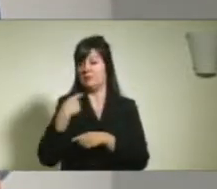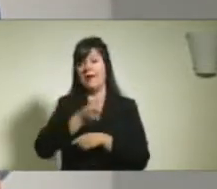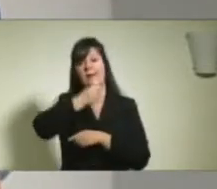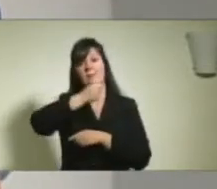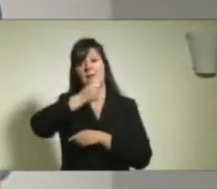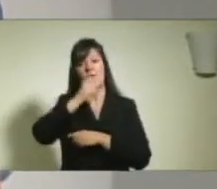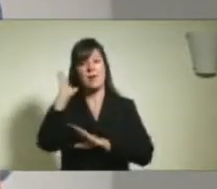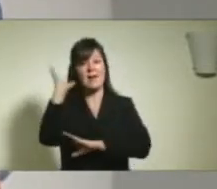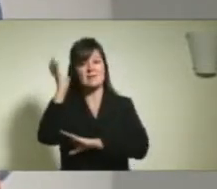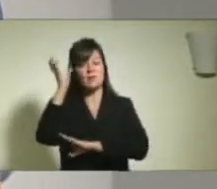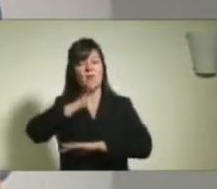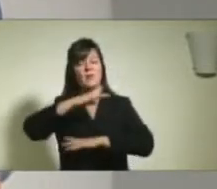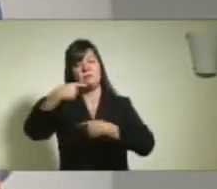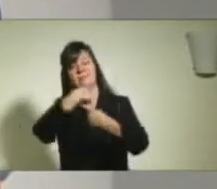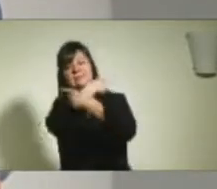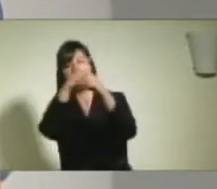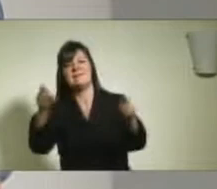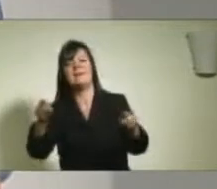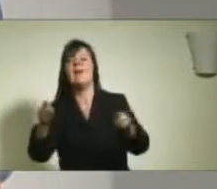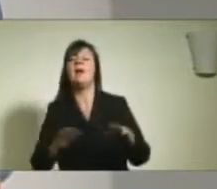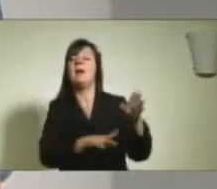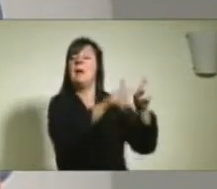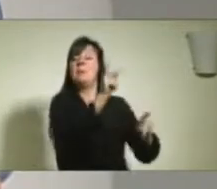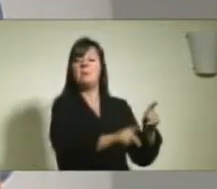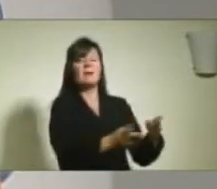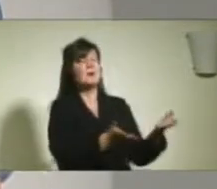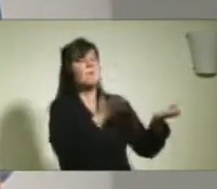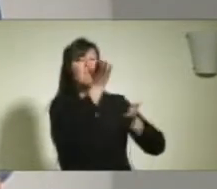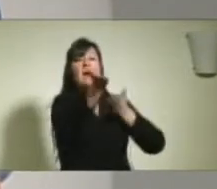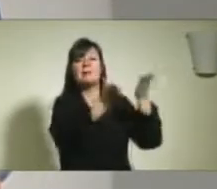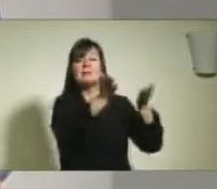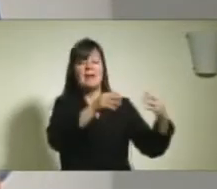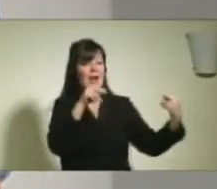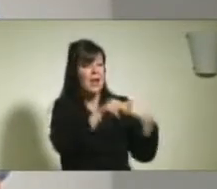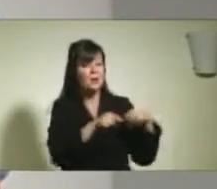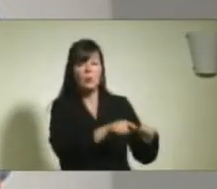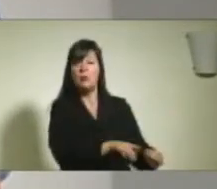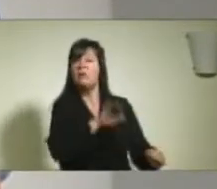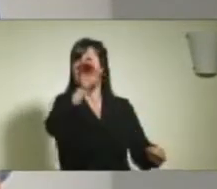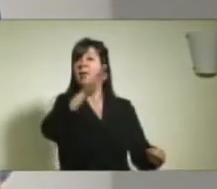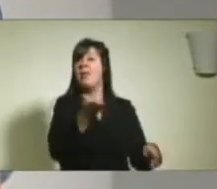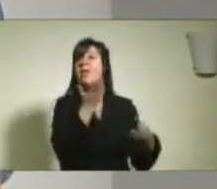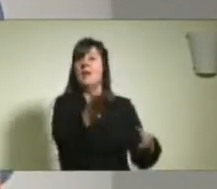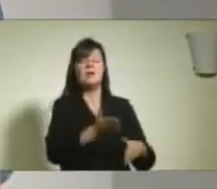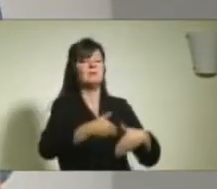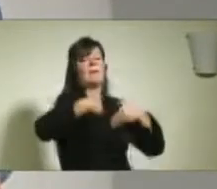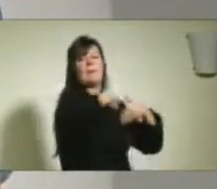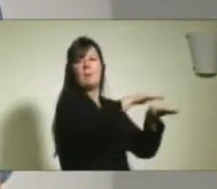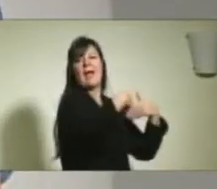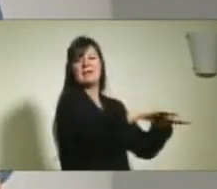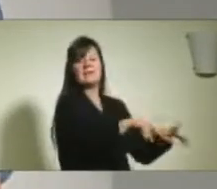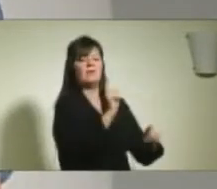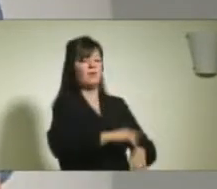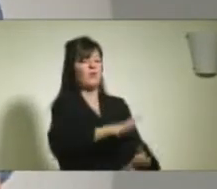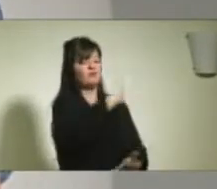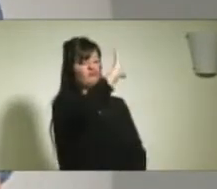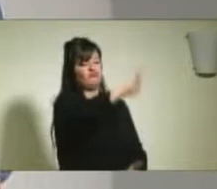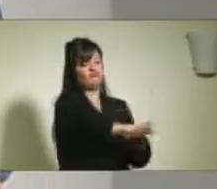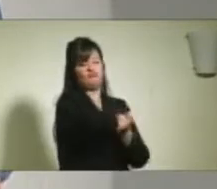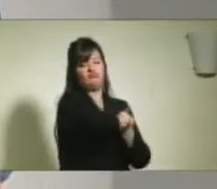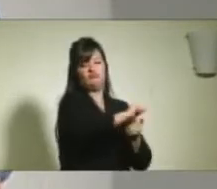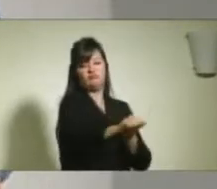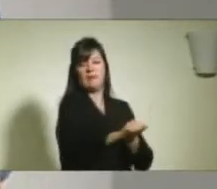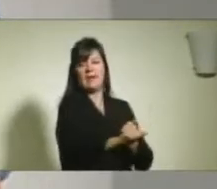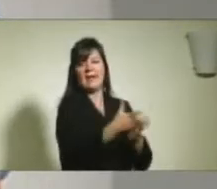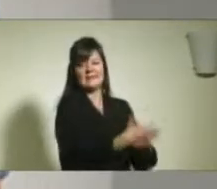disait, bon, on va se débarrasser des gens qui mendient au coin de rue. Il disait que ce sont des gens qu'il faut exterminer et il a dit